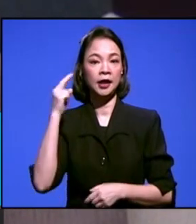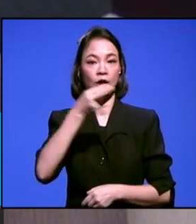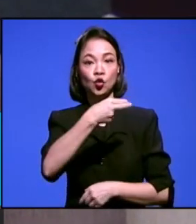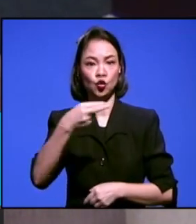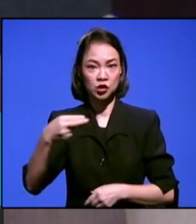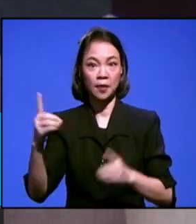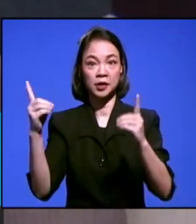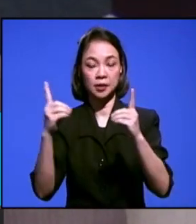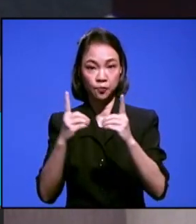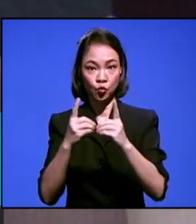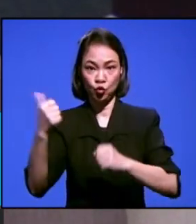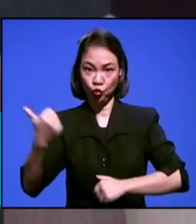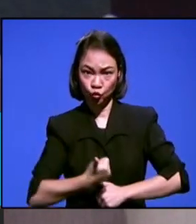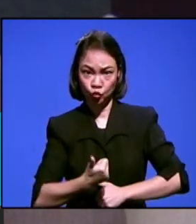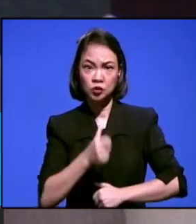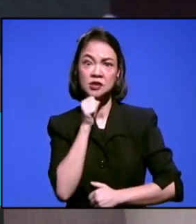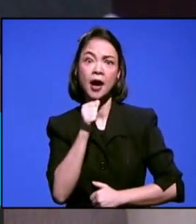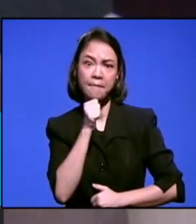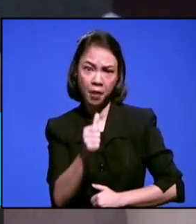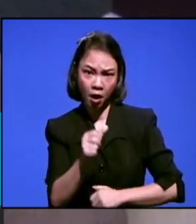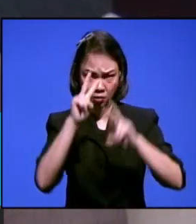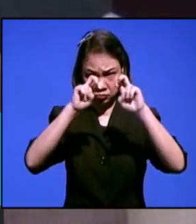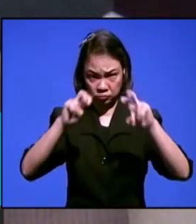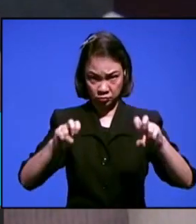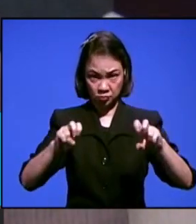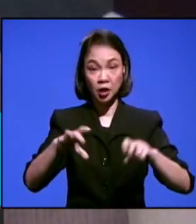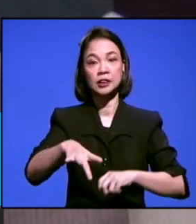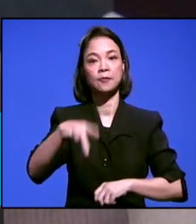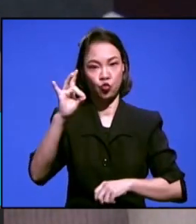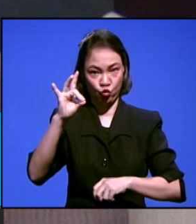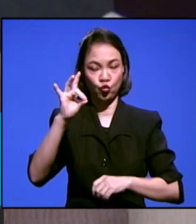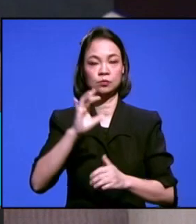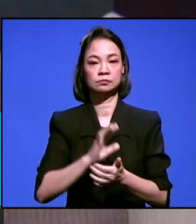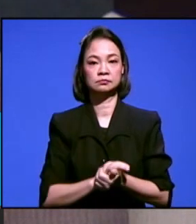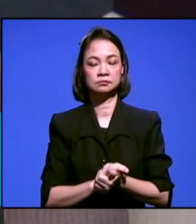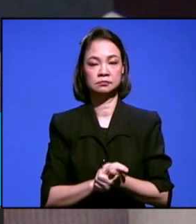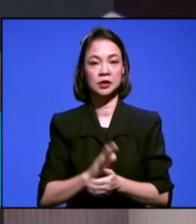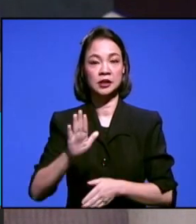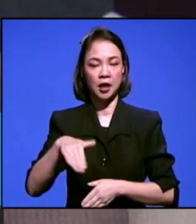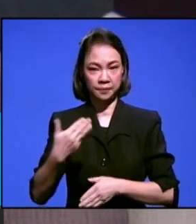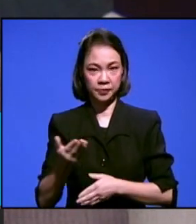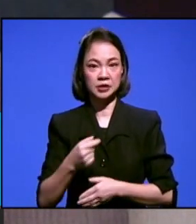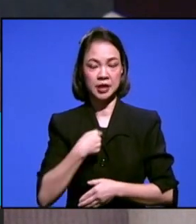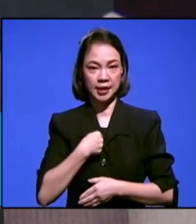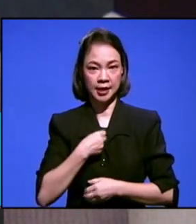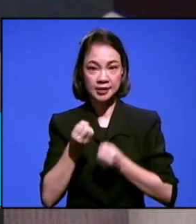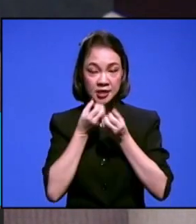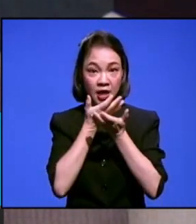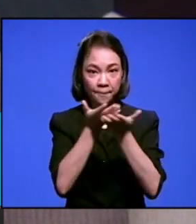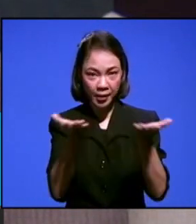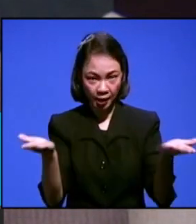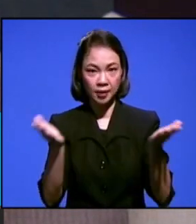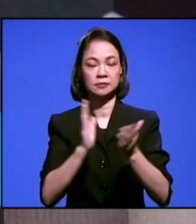bertemu dengan siapa, ditelusuri dan ketemu. Tetapi juga perlu saya sampaikan